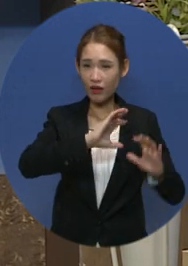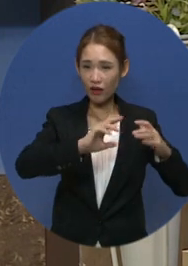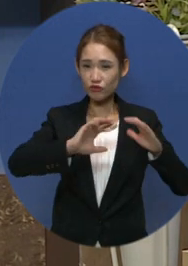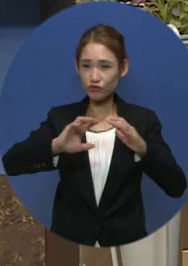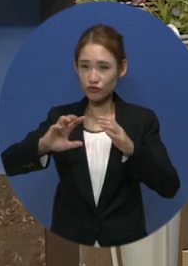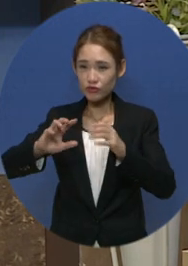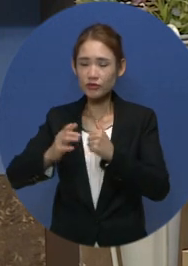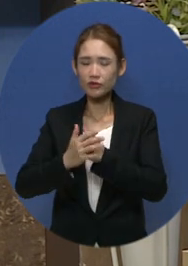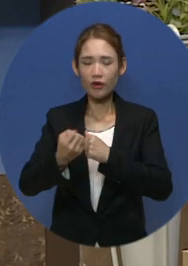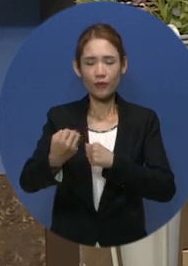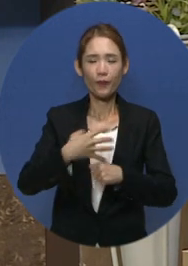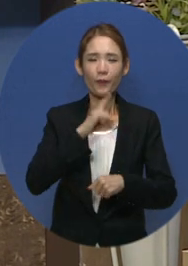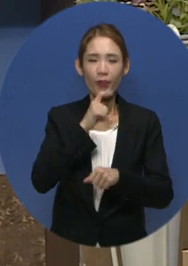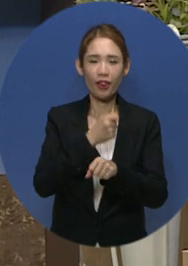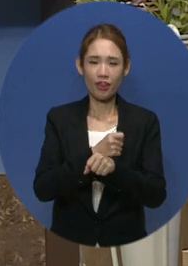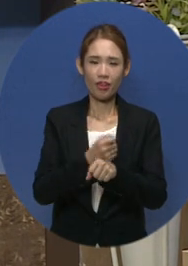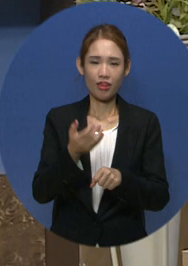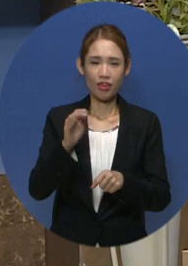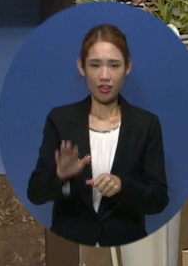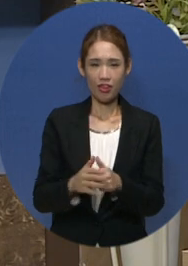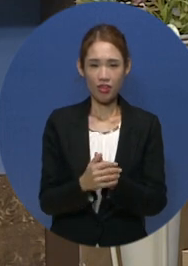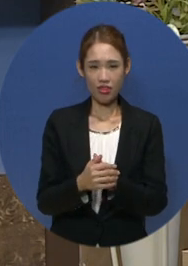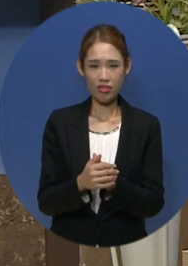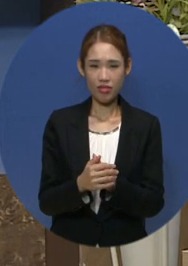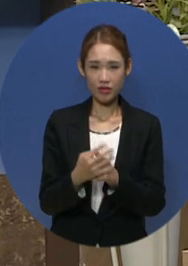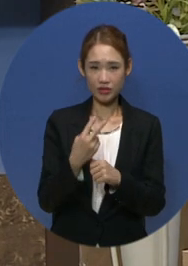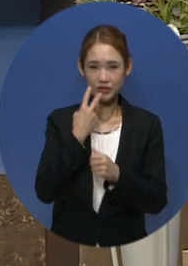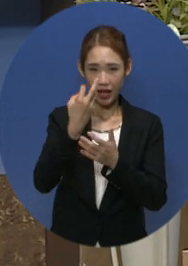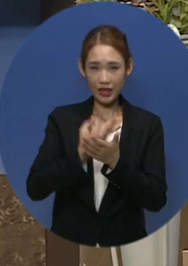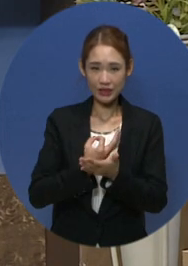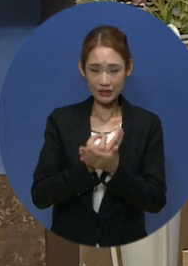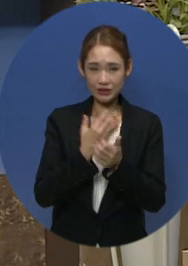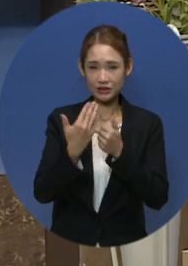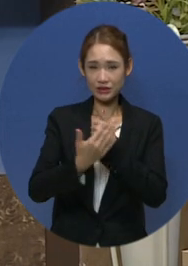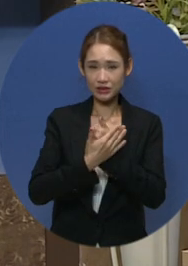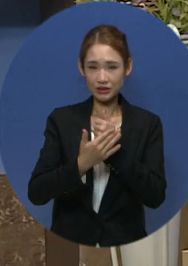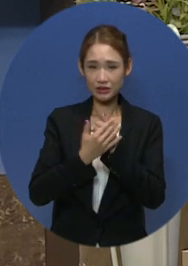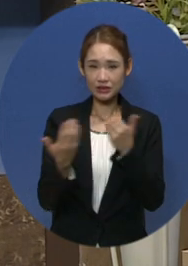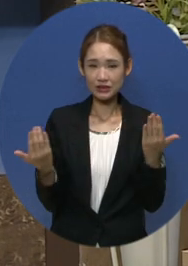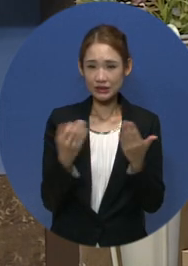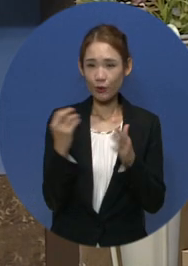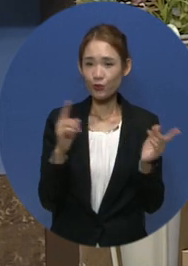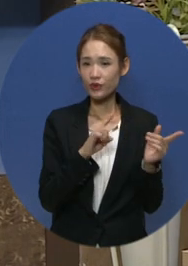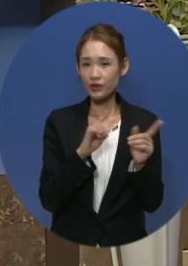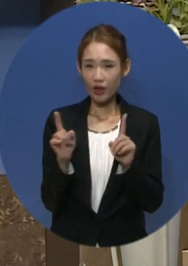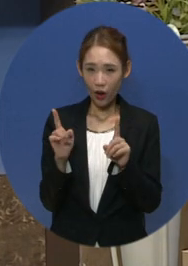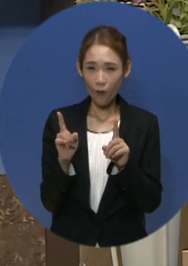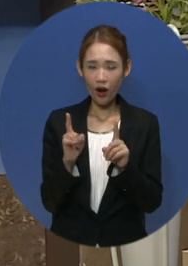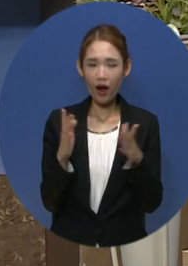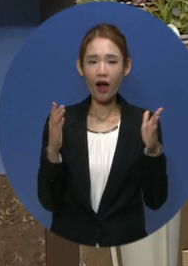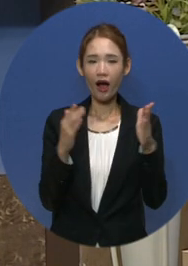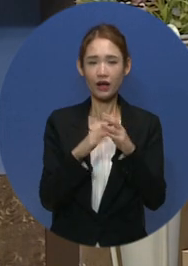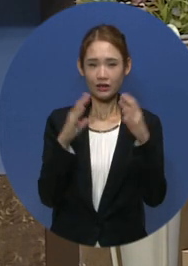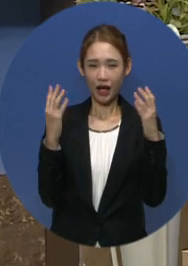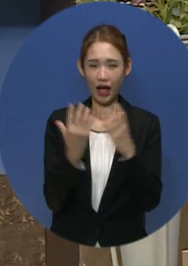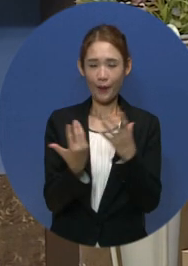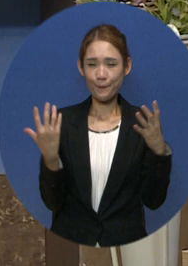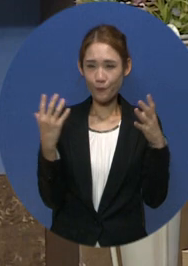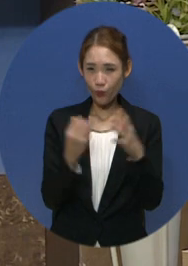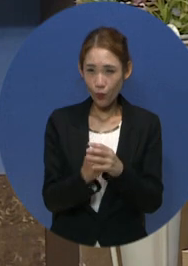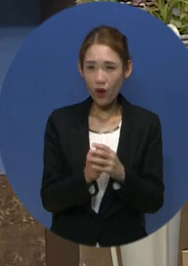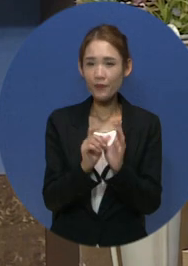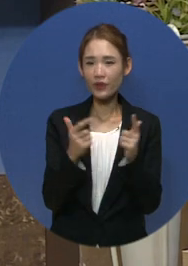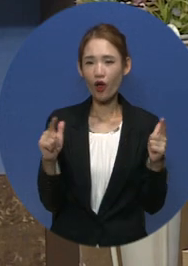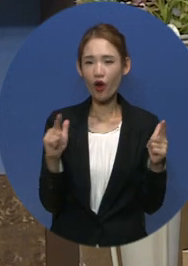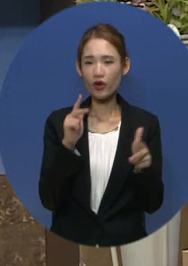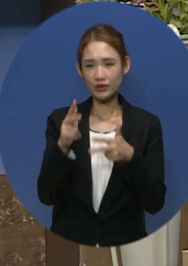된다고 예, 예, 말씀해 예, 예. 주셨어요. 네, 네. 이 생계 지원뿐만 아니라 직업 재활 또 네. 지원까지 예, 해서 예, 예. 여러 네. 사업들을